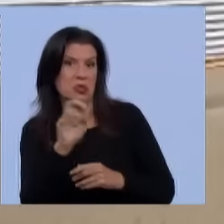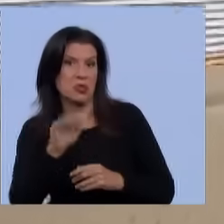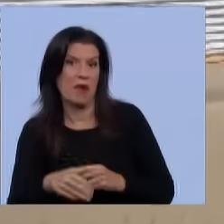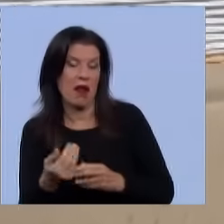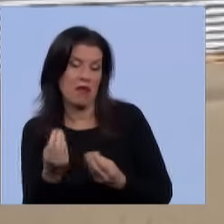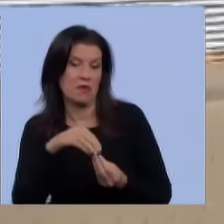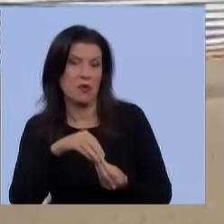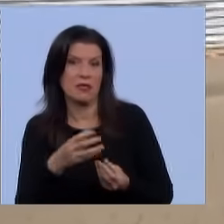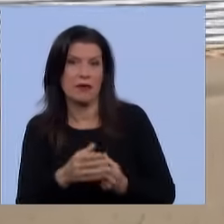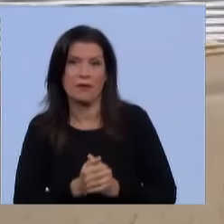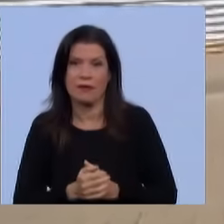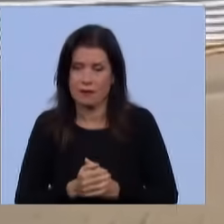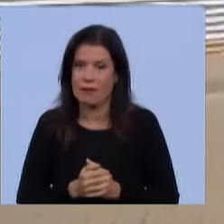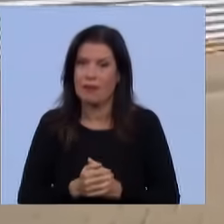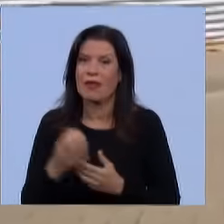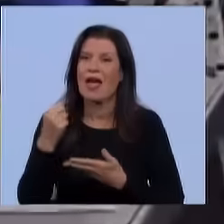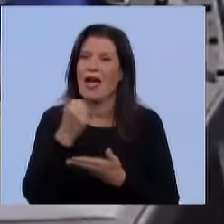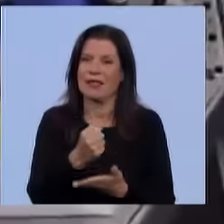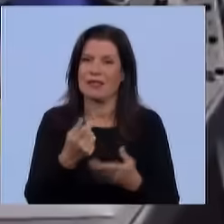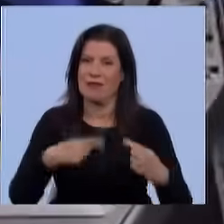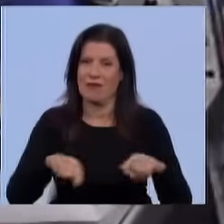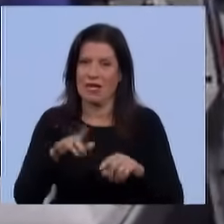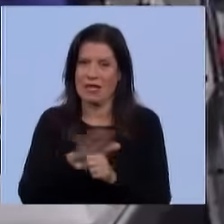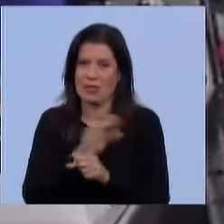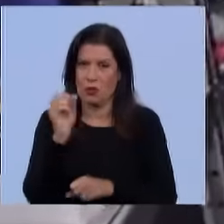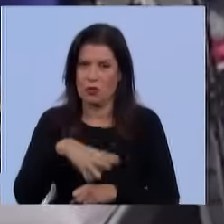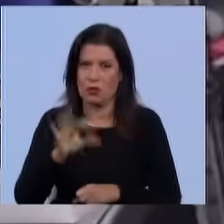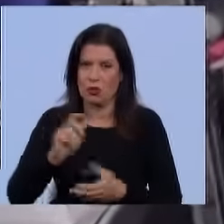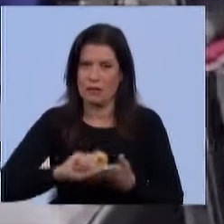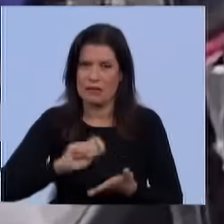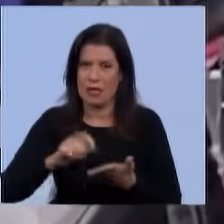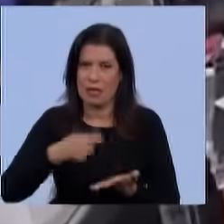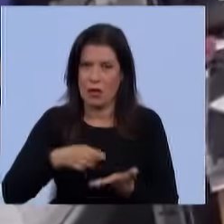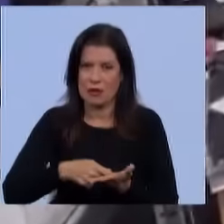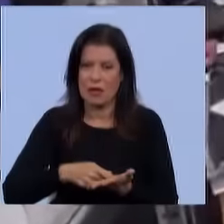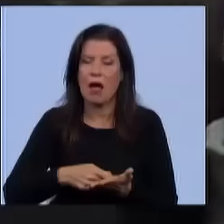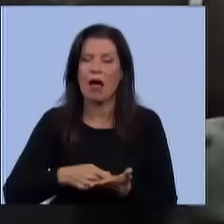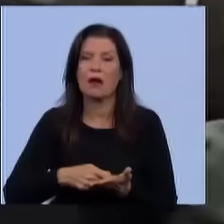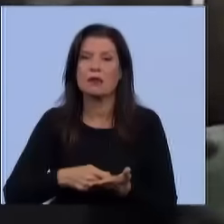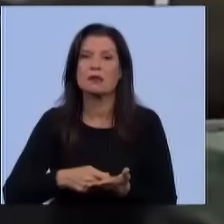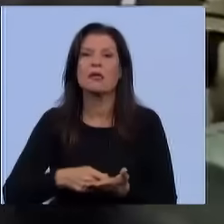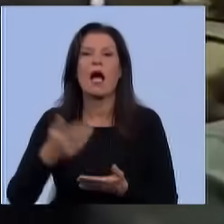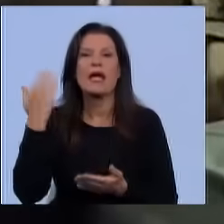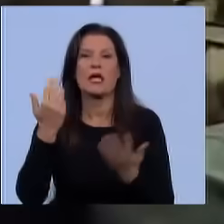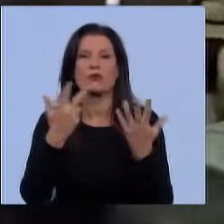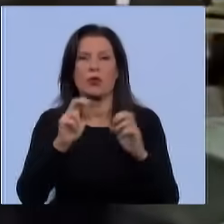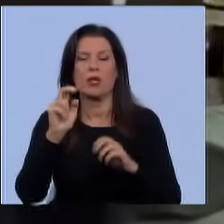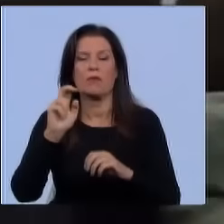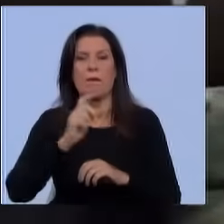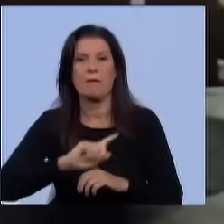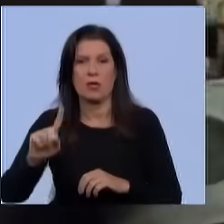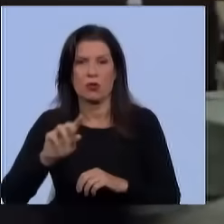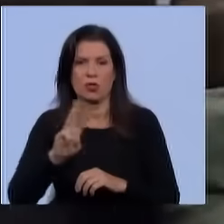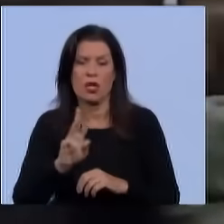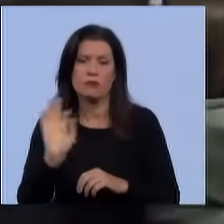תקציב הוועדה לכיסוי תרומות של משרד האוצר עמד השנה, שנת 2023, על 80 מיליון שקלים להרבה פעילויות וגם